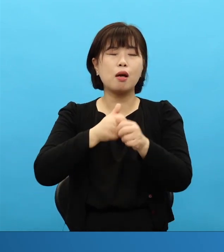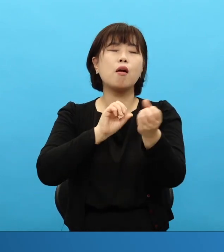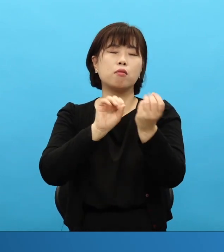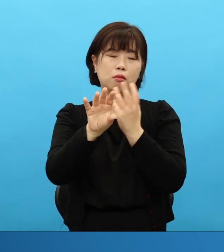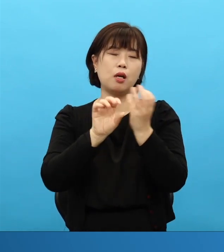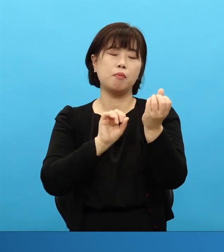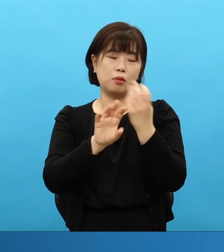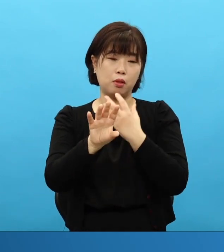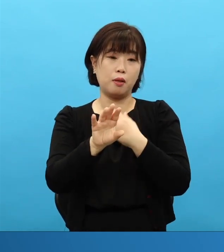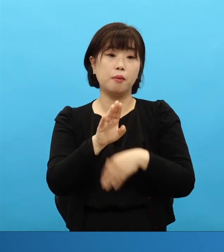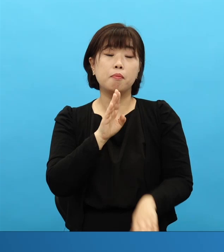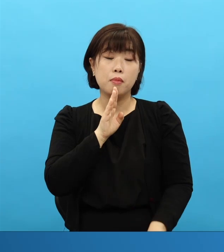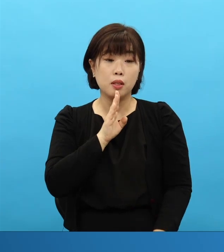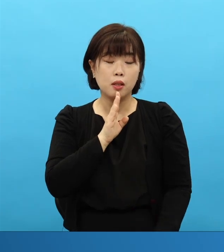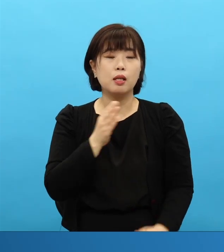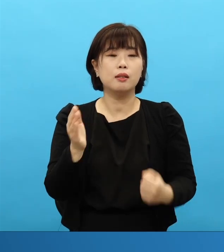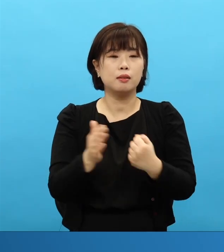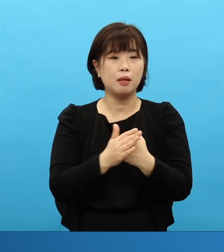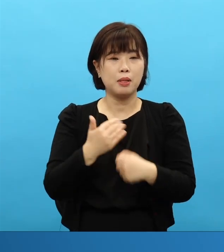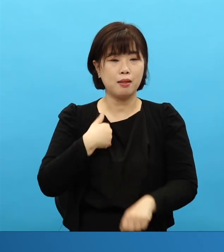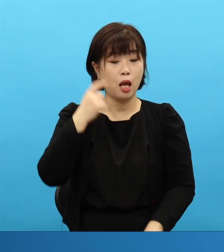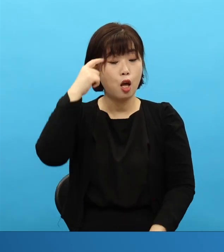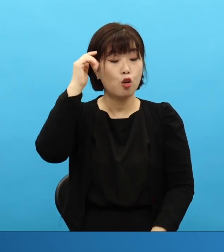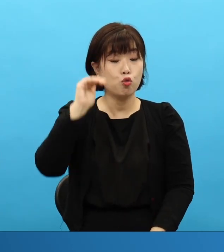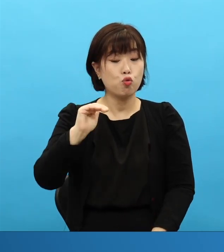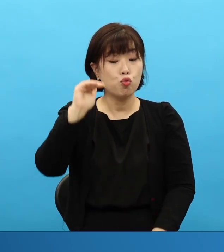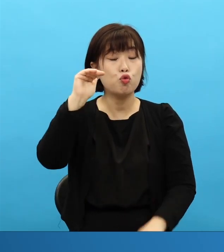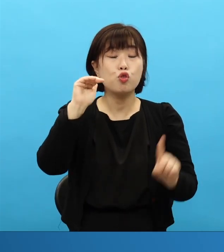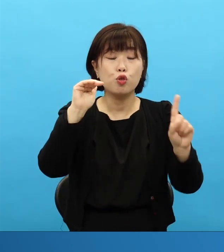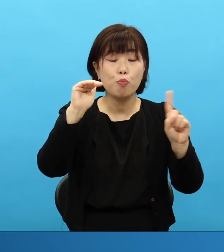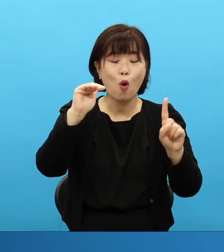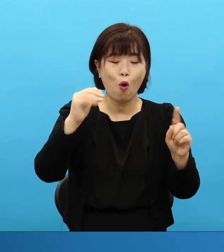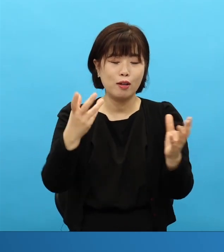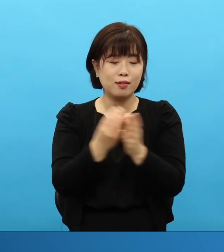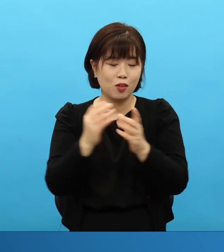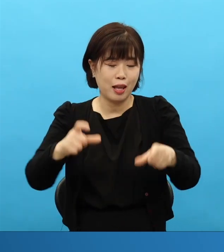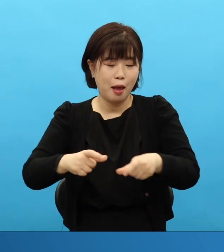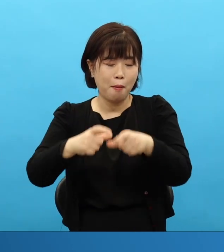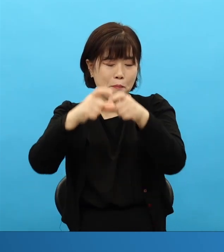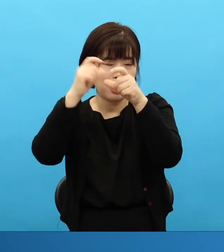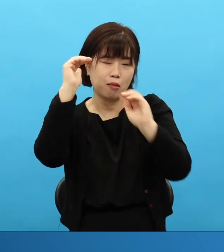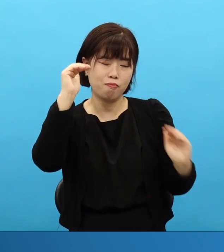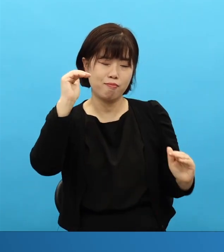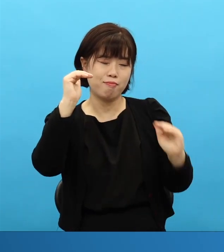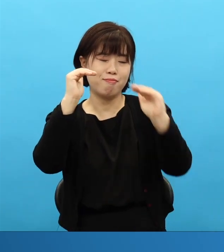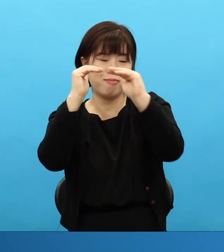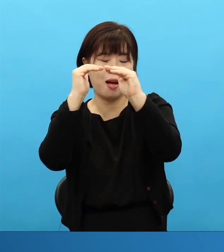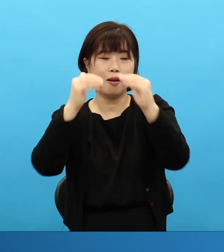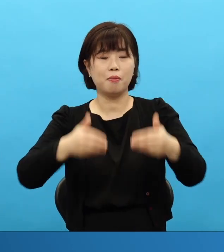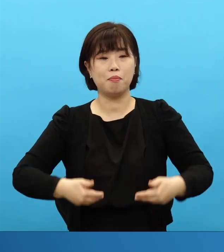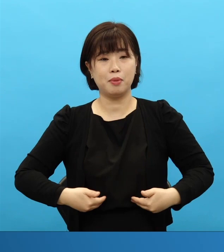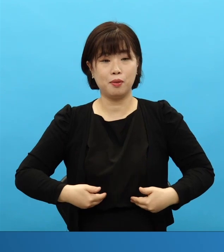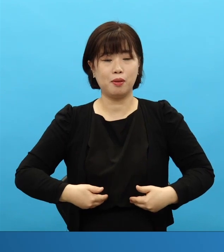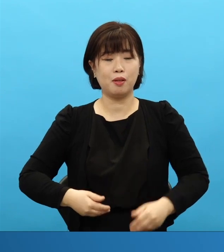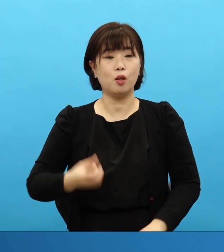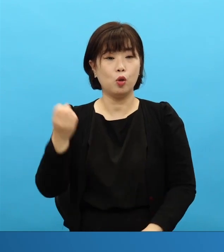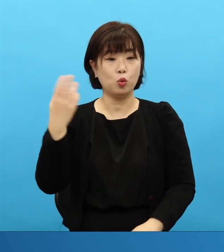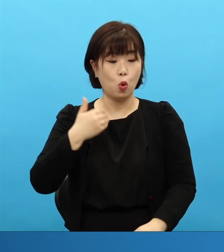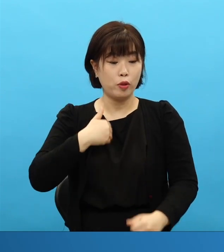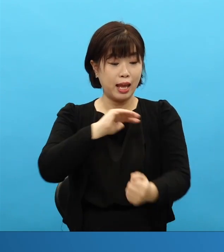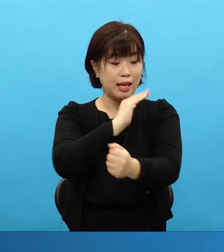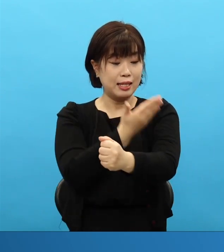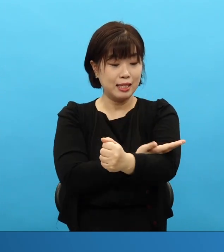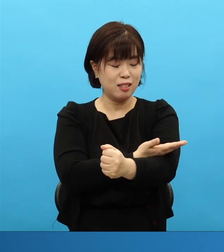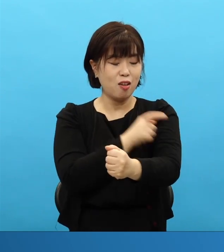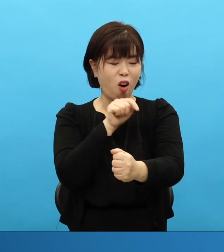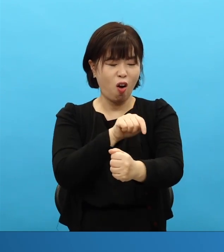according to your level. So you must raise this absolute partisan within yourself. 결국 여러분의 능력이 있는 만큼 한계가 오기 때문에 이걸 만들어야 돼요. Ultimately, you'll